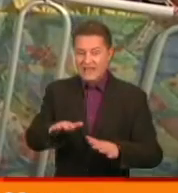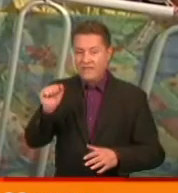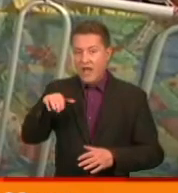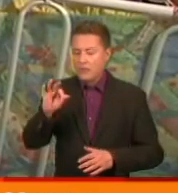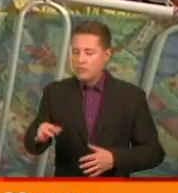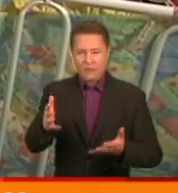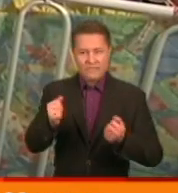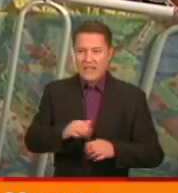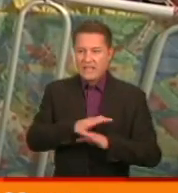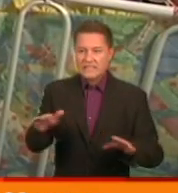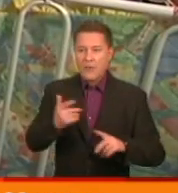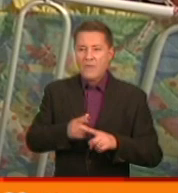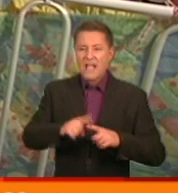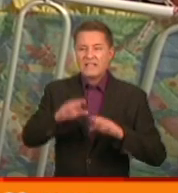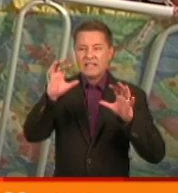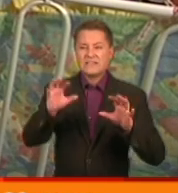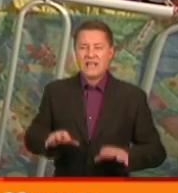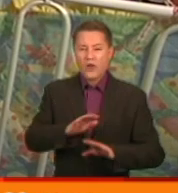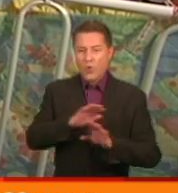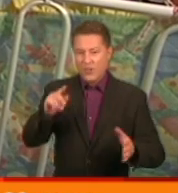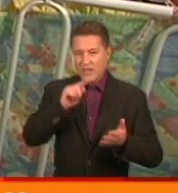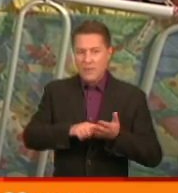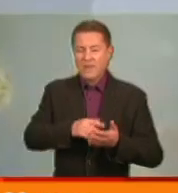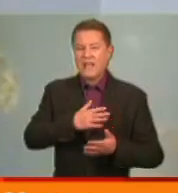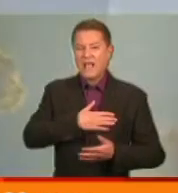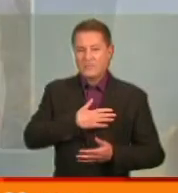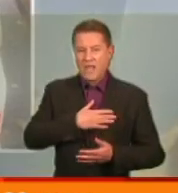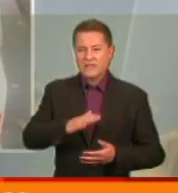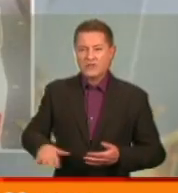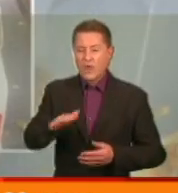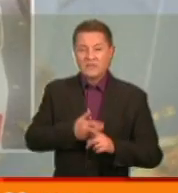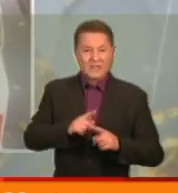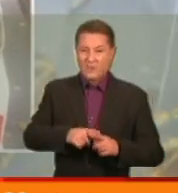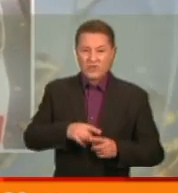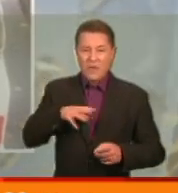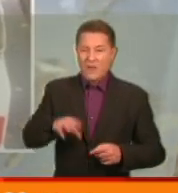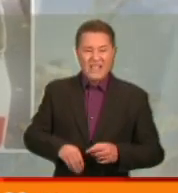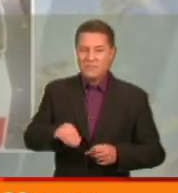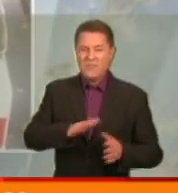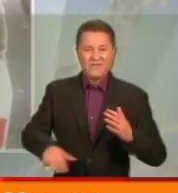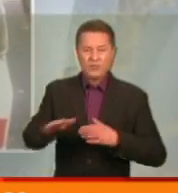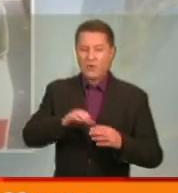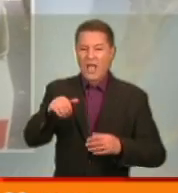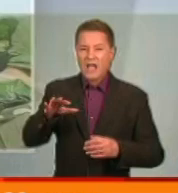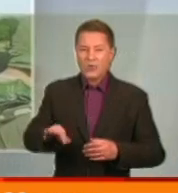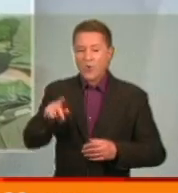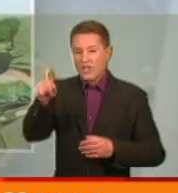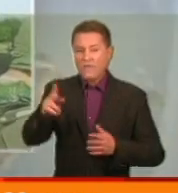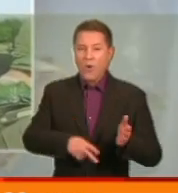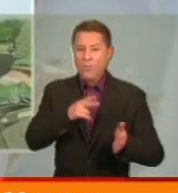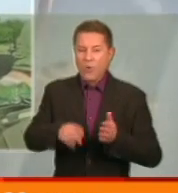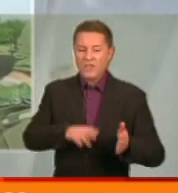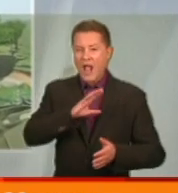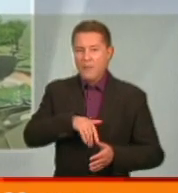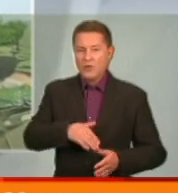статус, тобто під цей закон не проходить моя ситуація, тому що Жора погиб не в зоні АТО. Жора повертався з дому на Схід, сів у потяг, а згодом його тіло